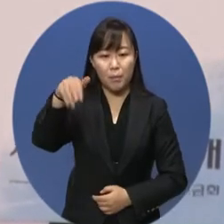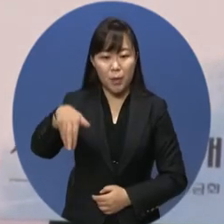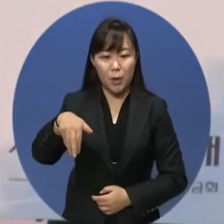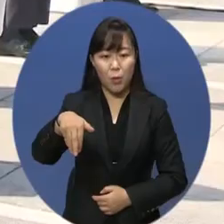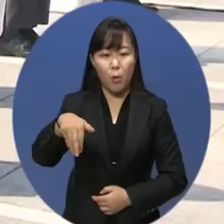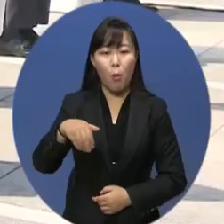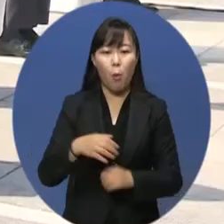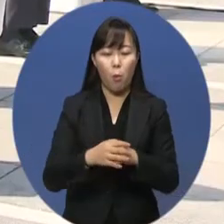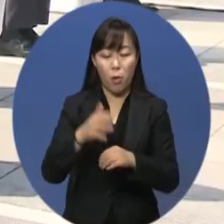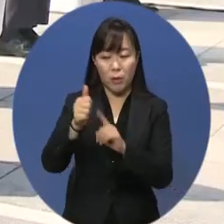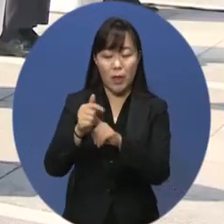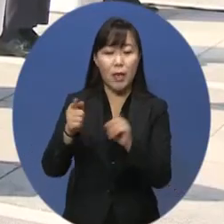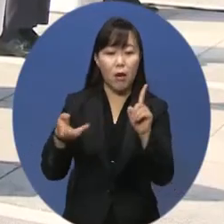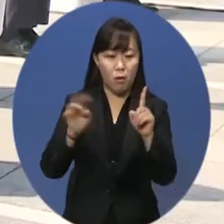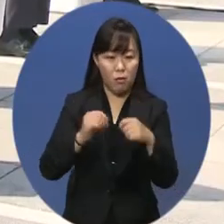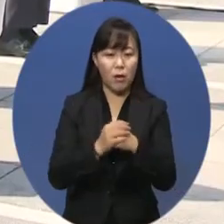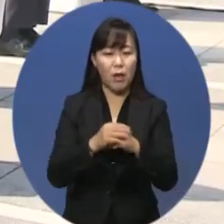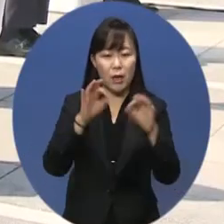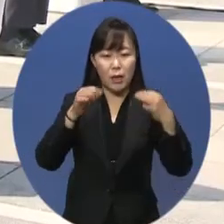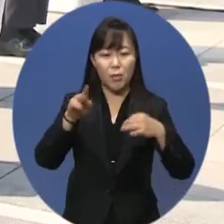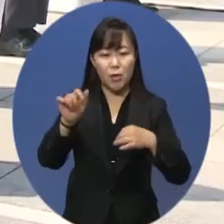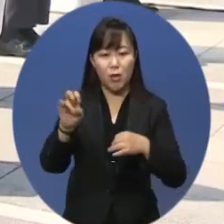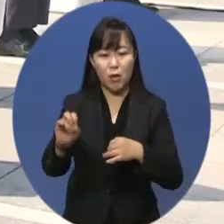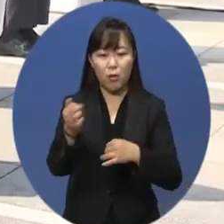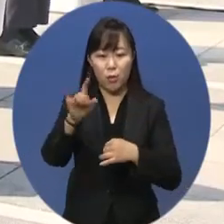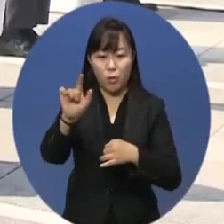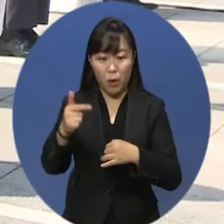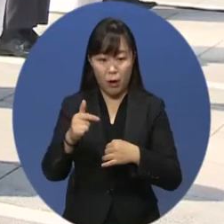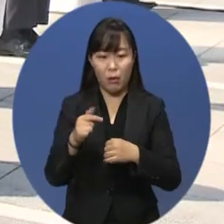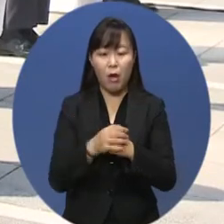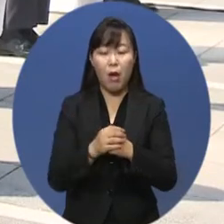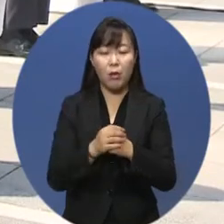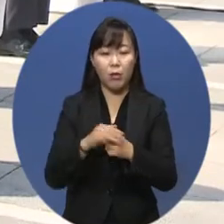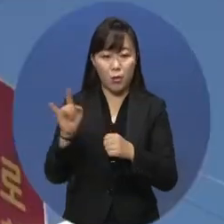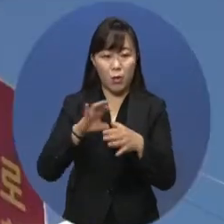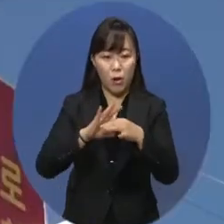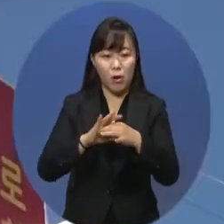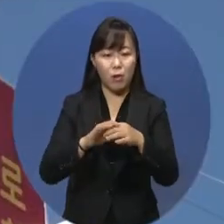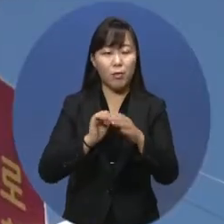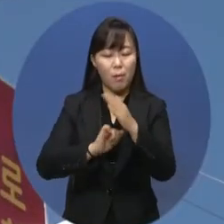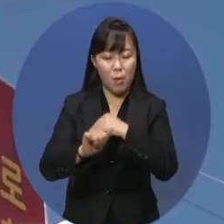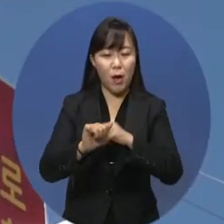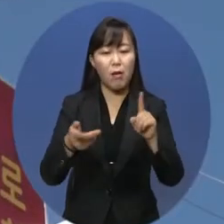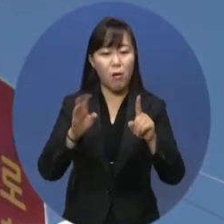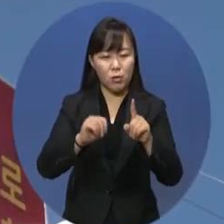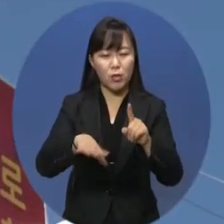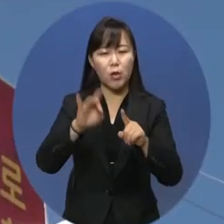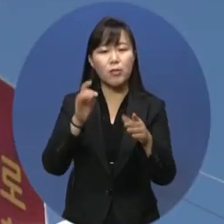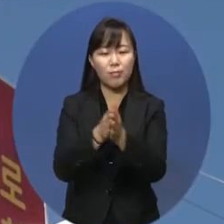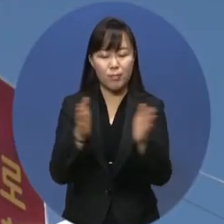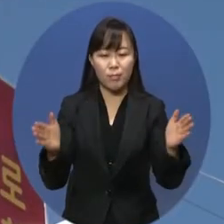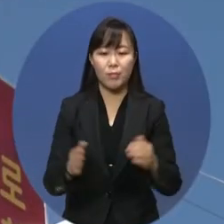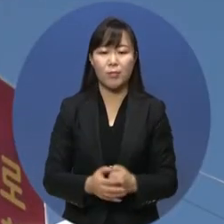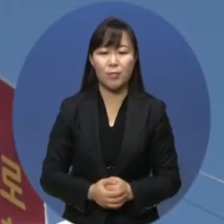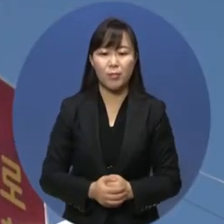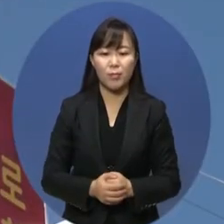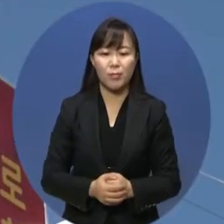원, 김형관 현대 3호 중공업 대표이사가 1억 원을 기부해 첫 스타트를 끊었습니다.